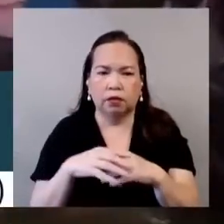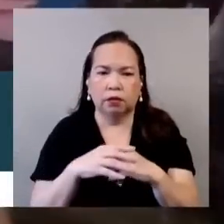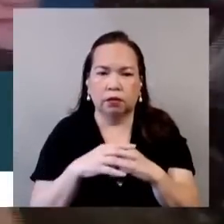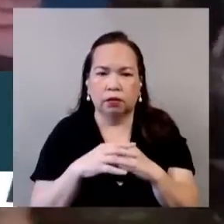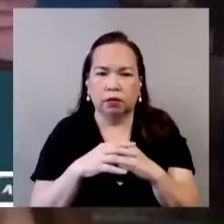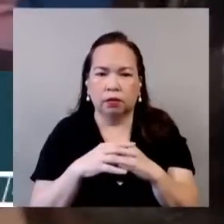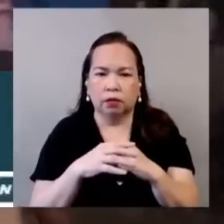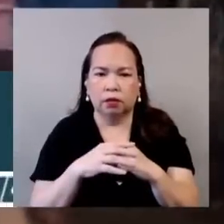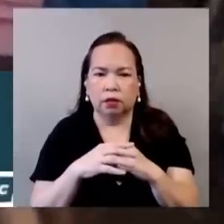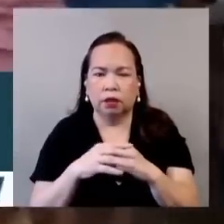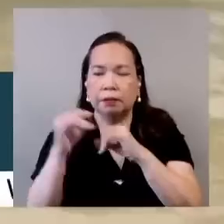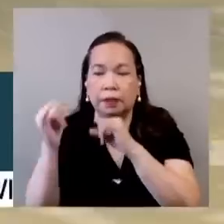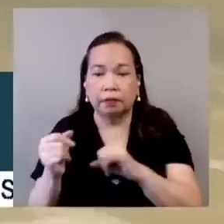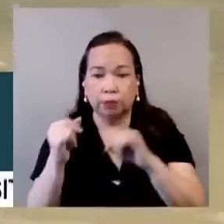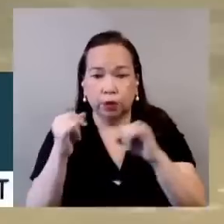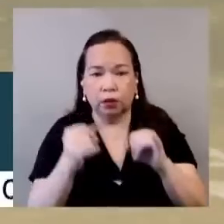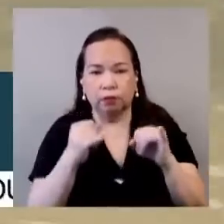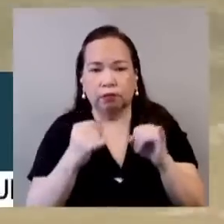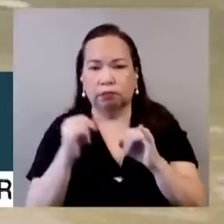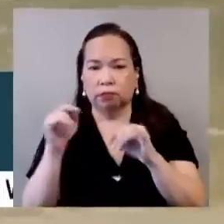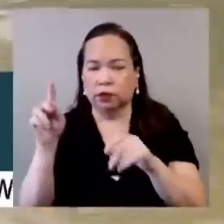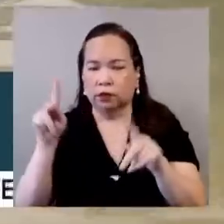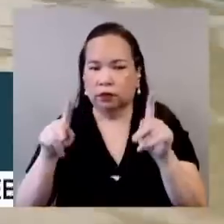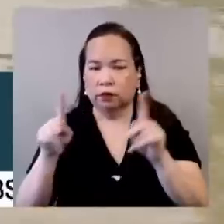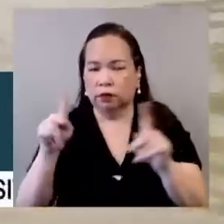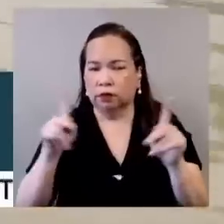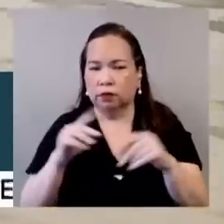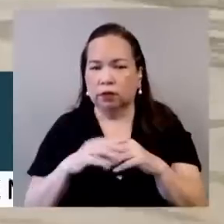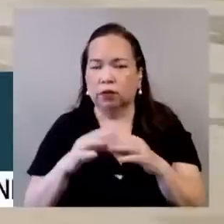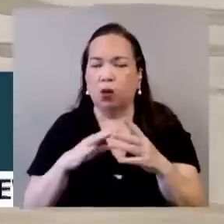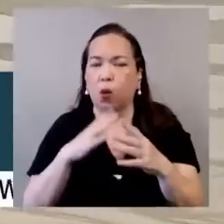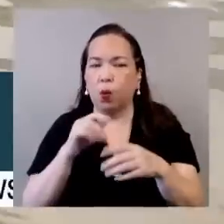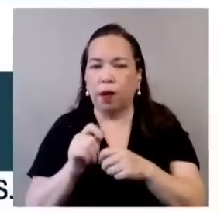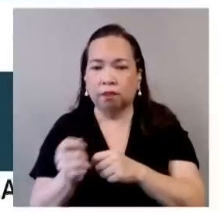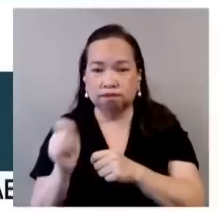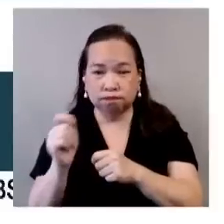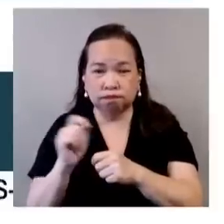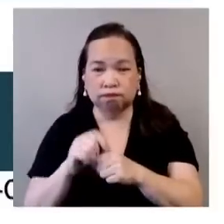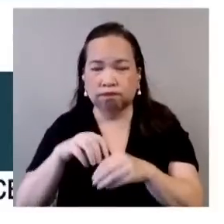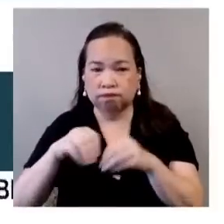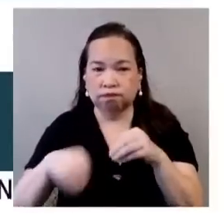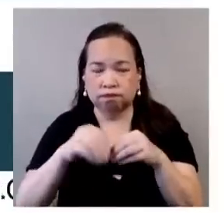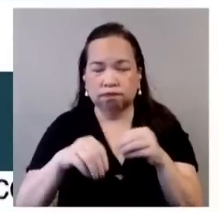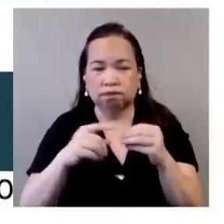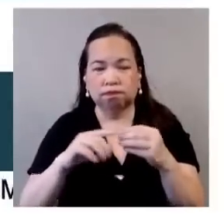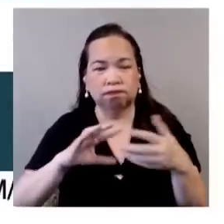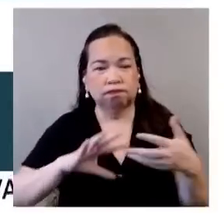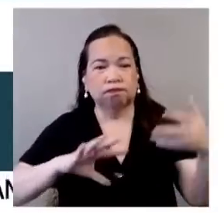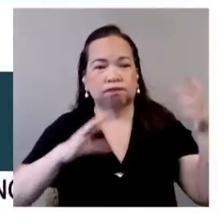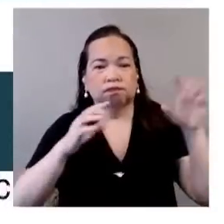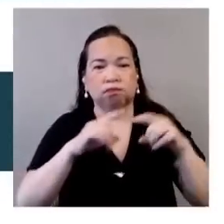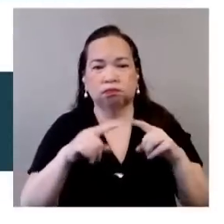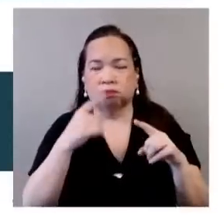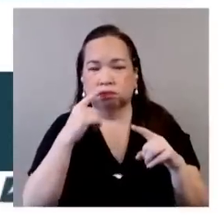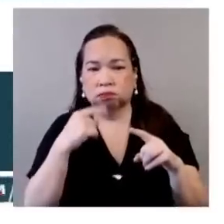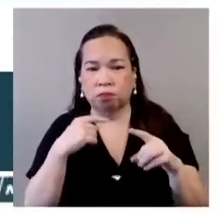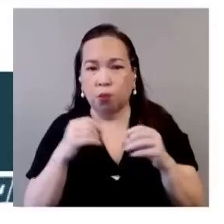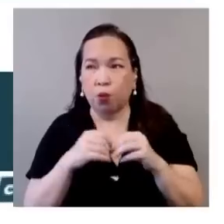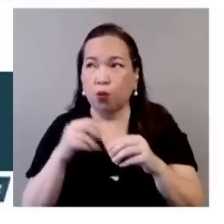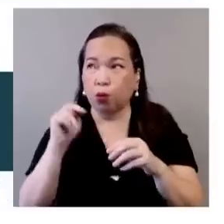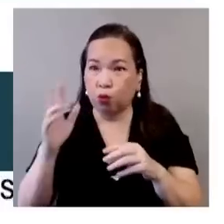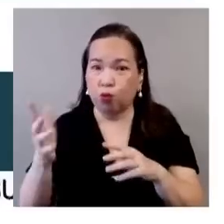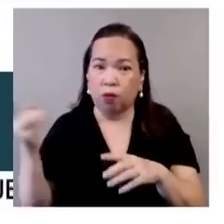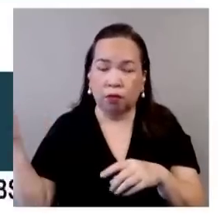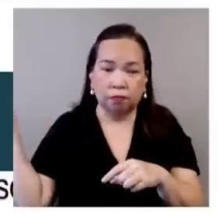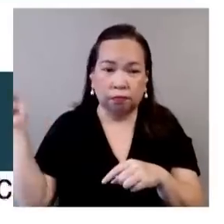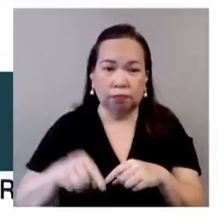4,000 individuals in terms of the farmers and fishermen affected by the storm. Pero sabi niyo nga po, padating pa rin po si Falcon,